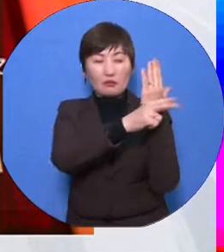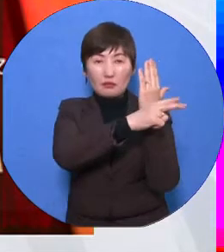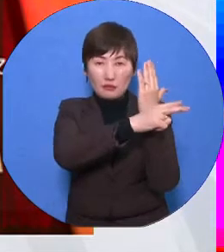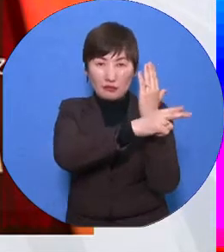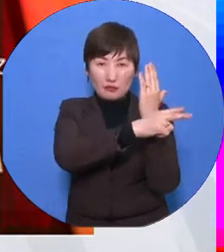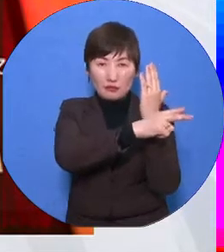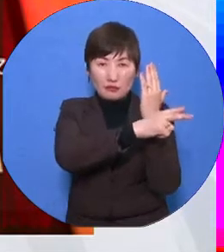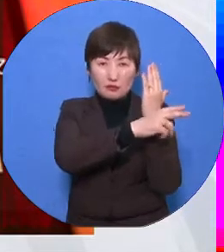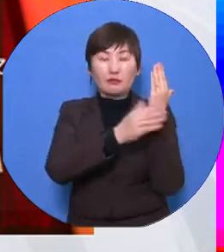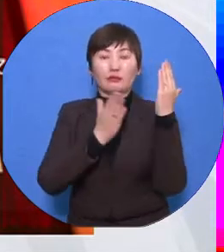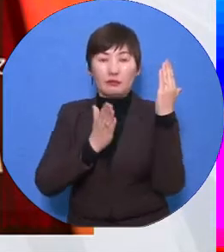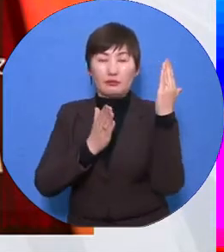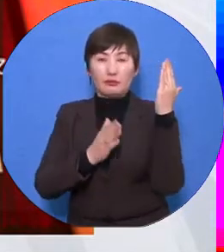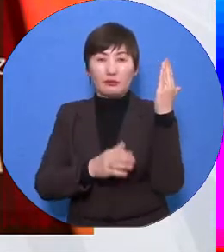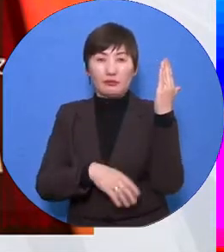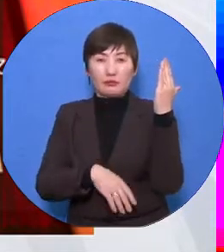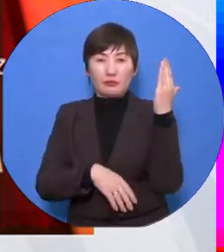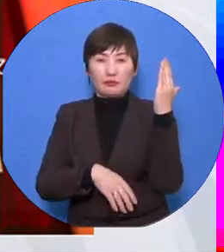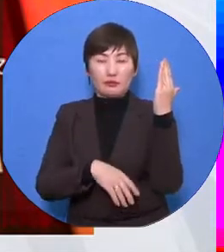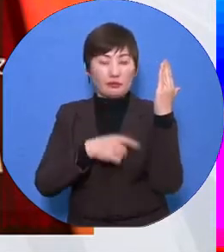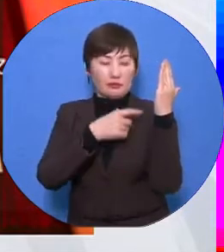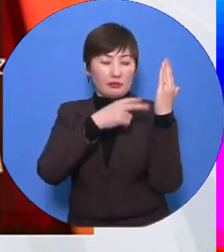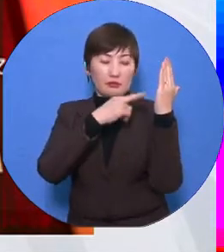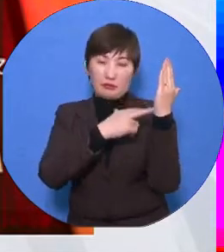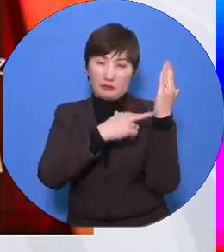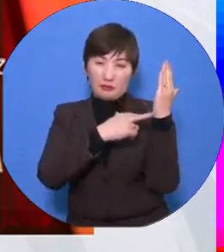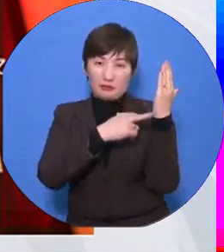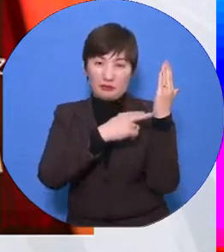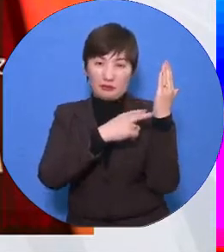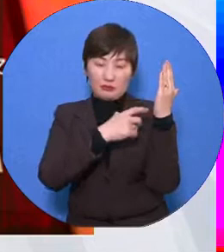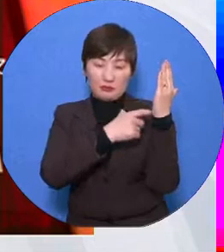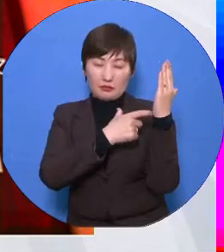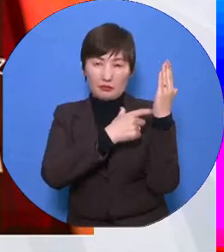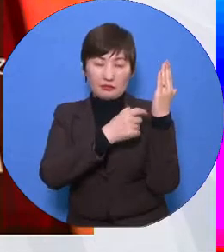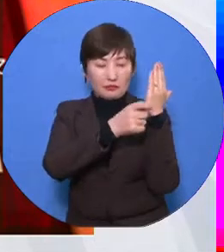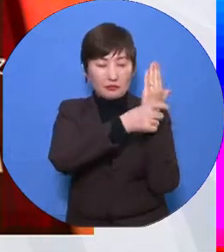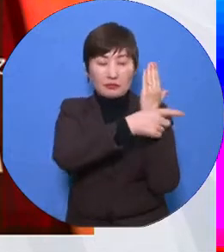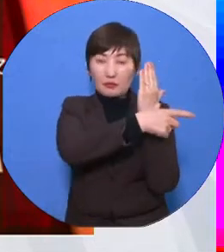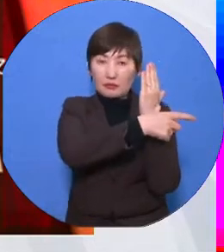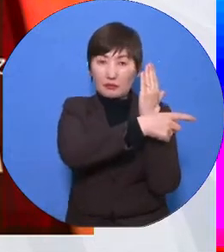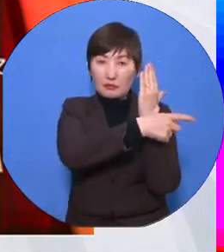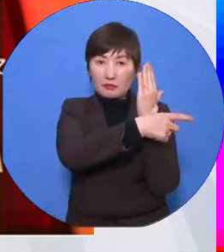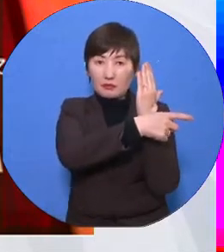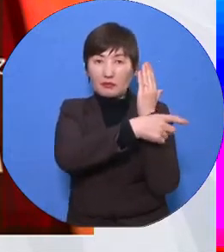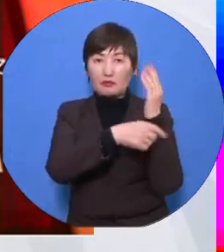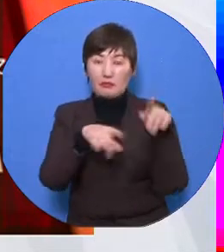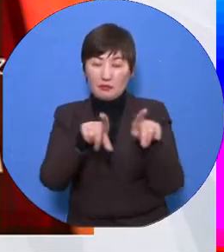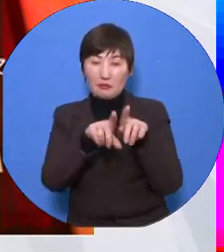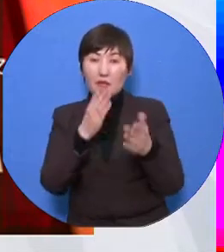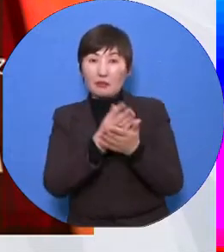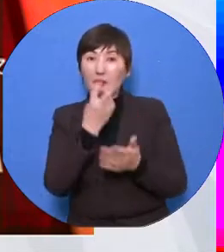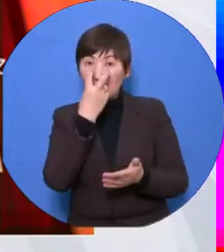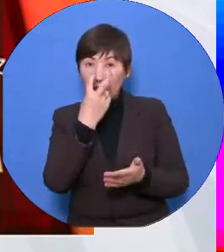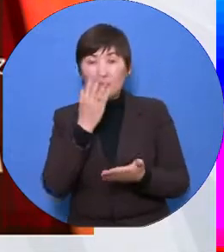2, 3 нүд зайд байна. Тэгвэл биеэс толь хүртлэх зай, толиноос бие хүртлэх зай адилхан байгааг та